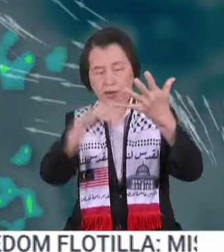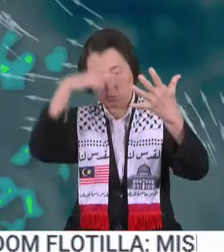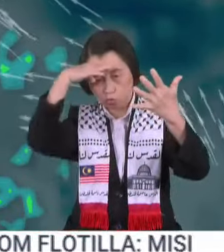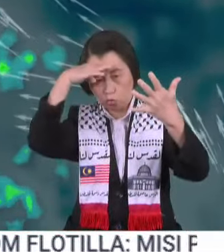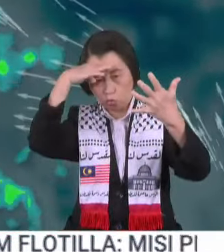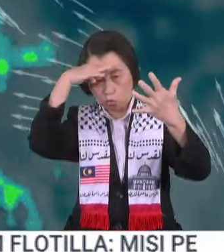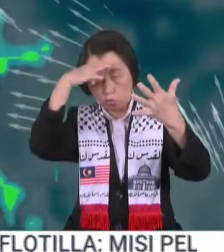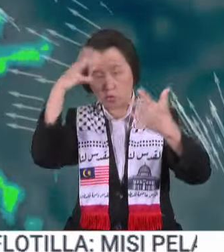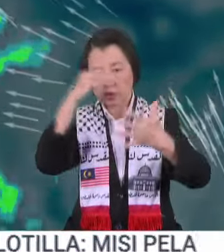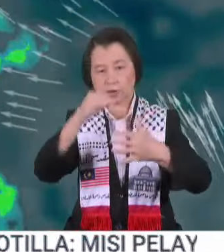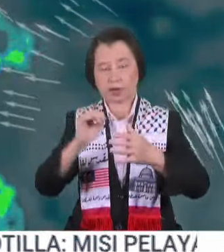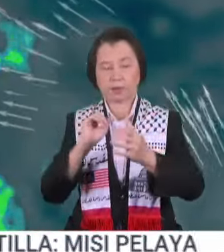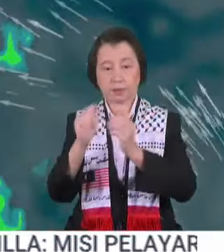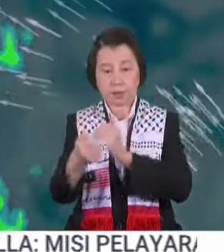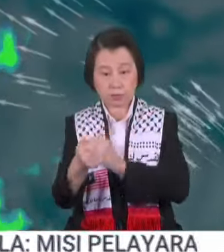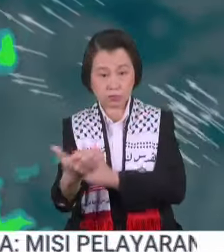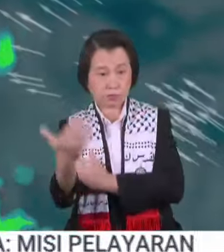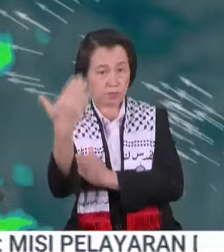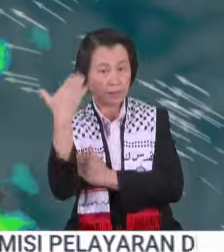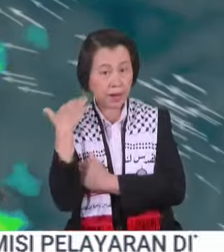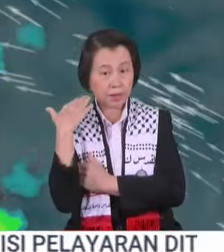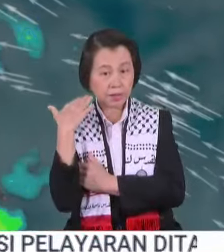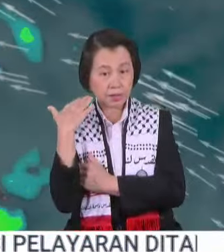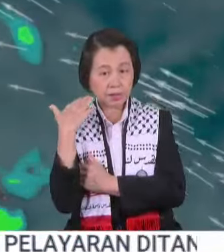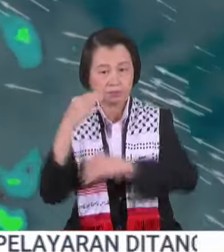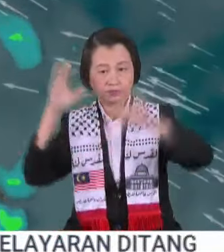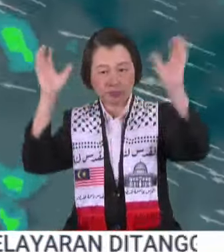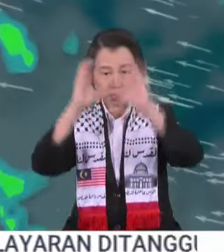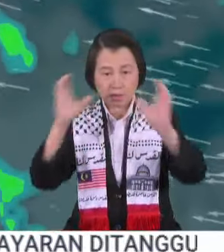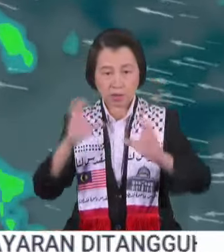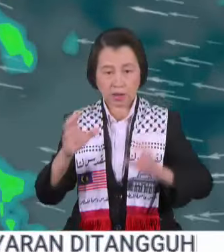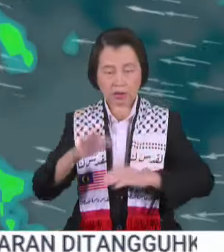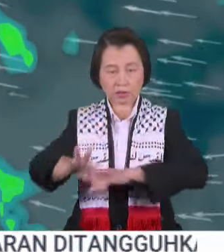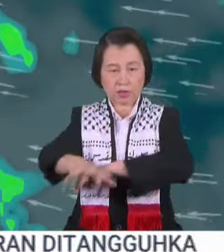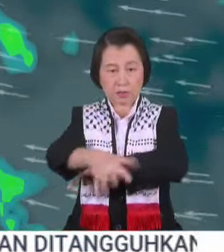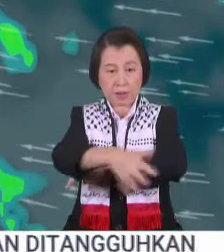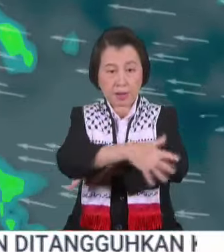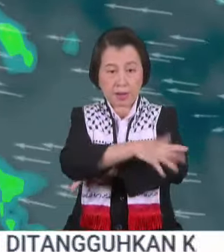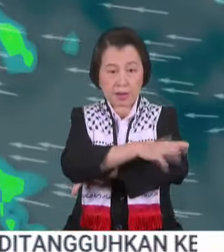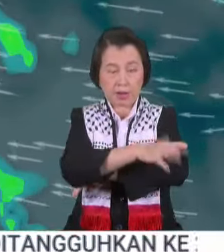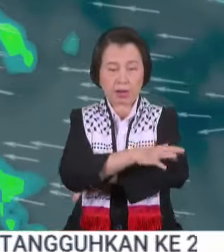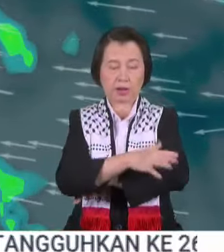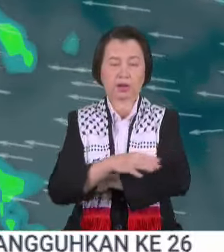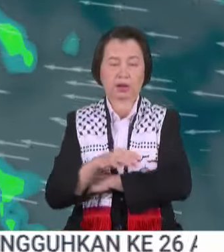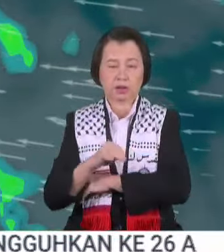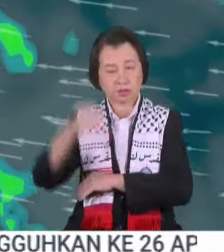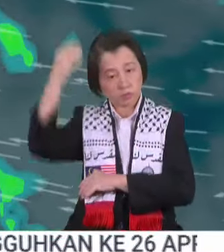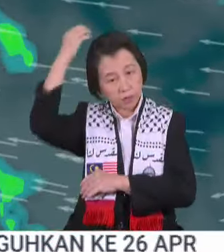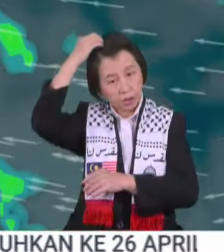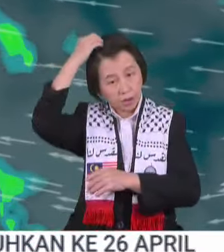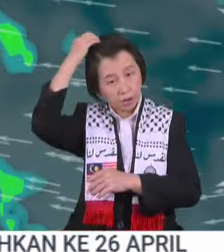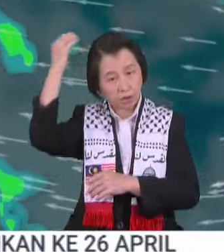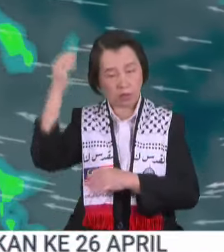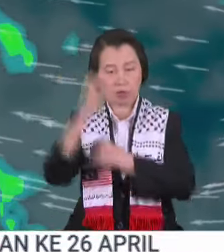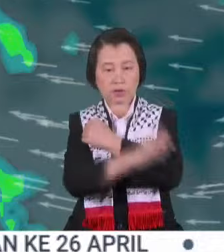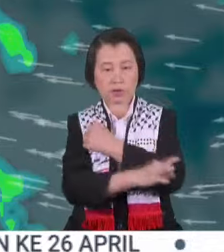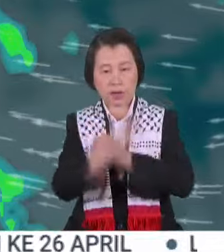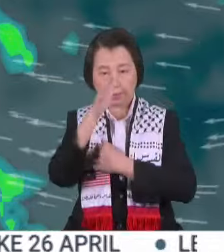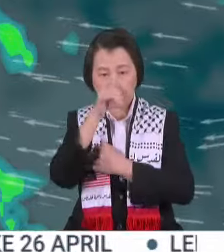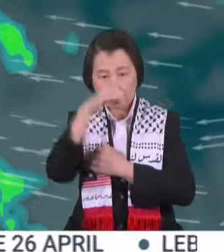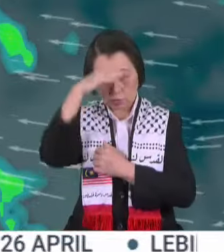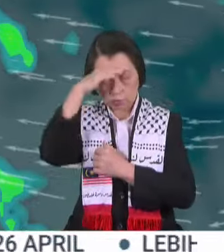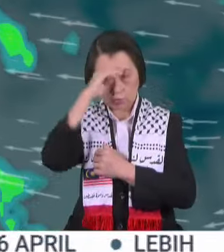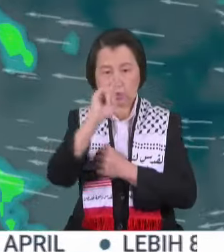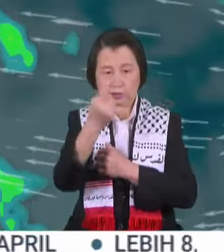Johor. Namun menjelang ke awal pagi, hanya keadaan cuaca yang di kawasan mesiran pantai sebentar tadi iaitu di negeri Selangor, Negeri Sembilan, Melaka dan